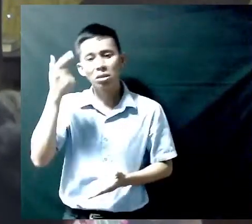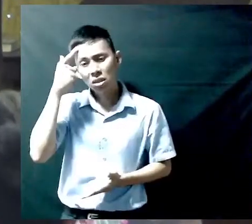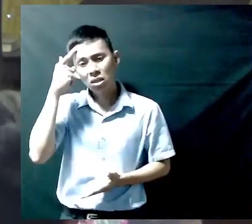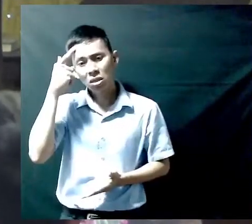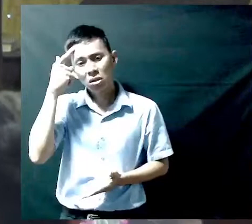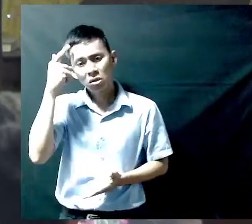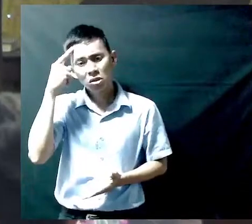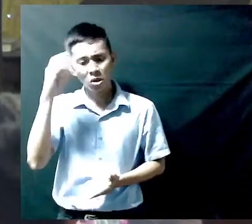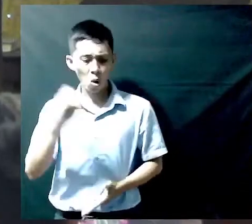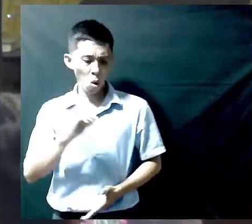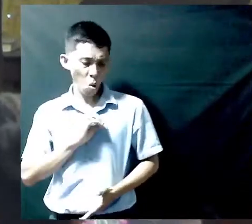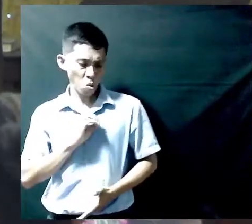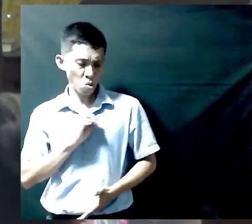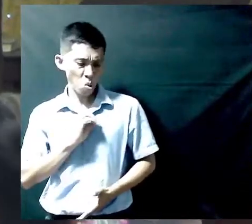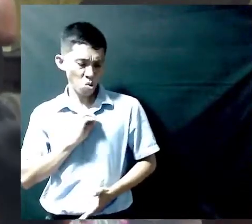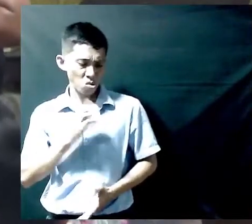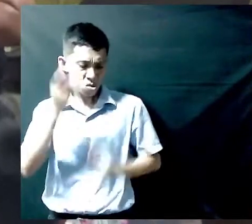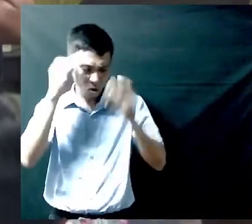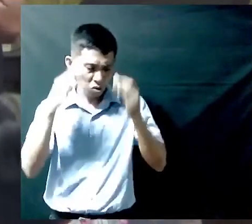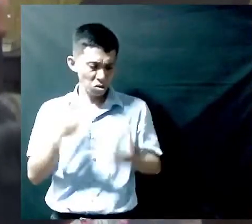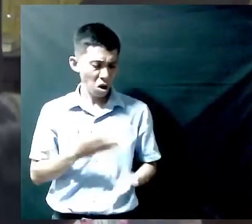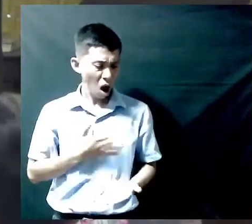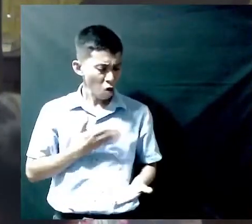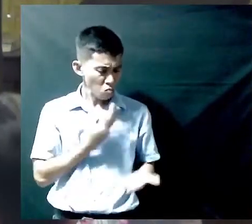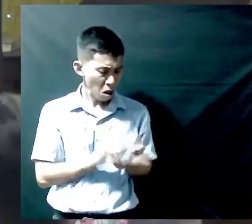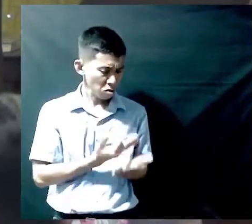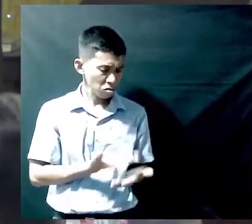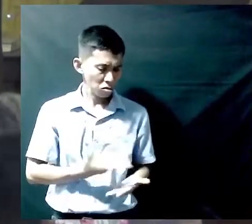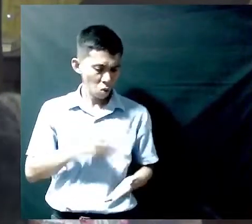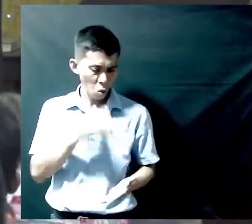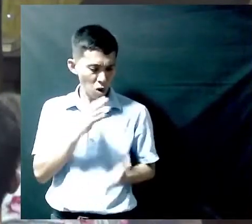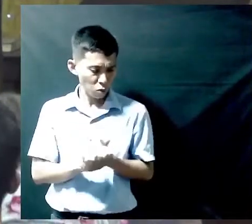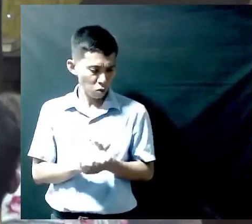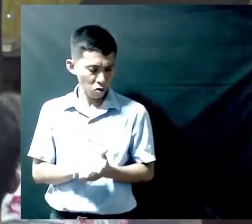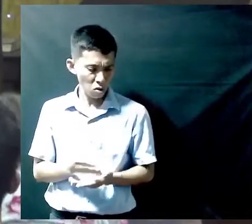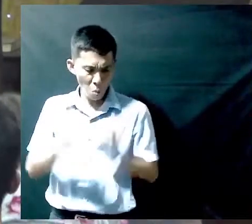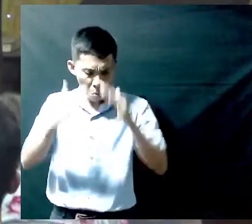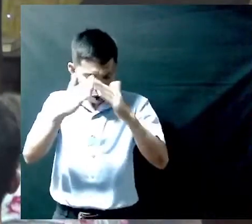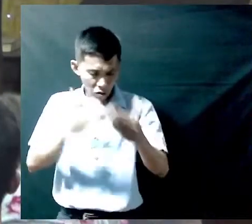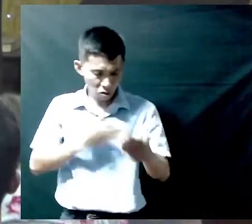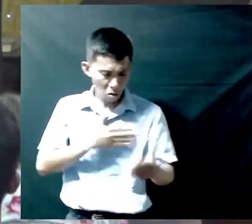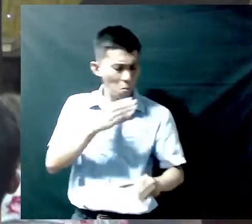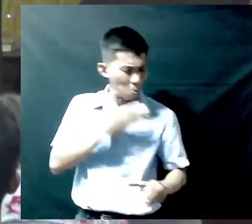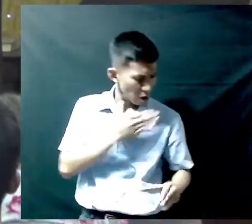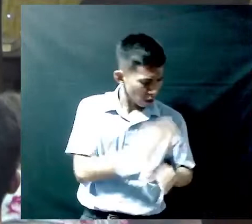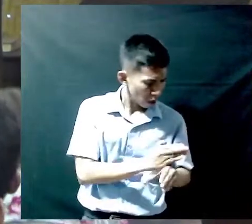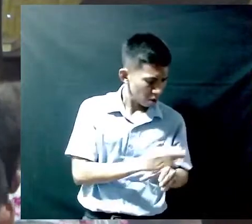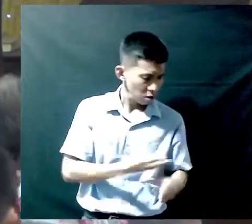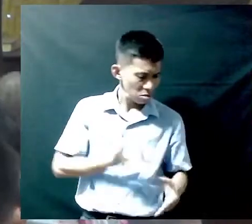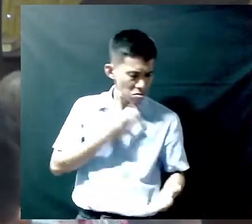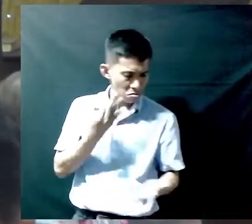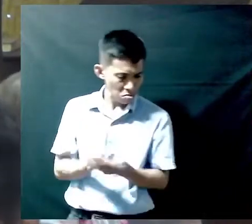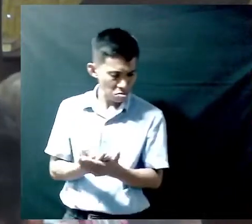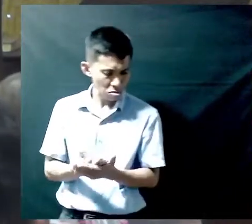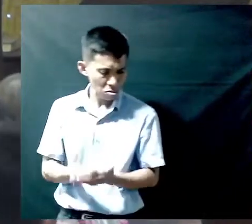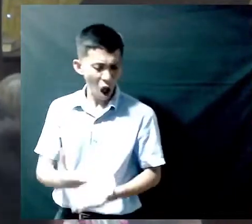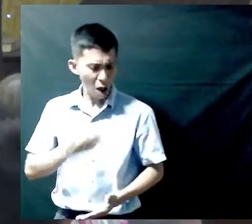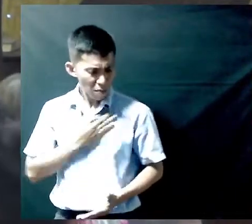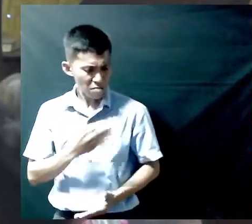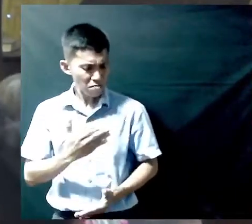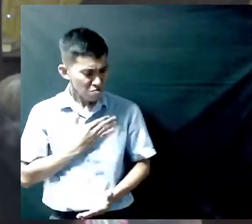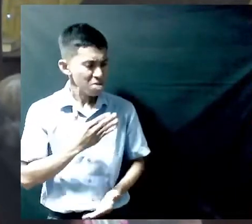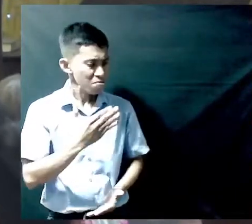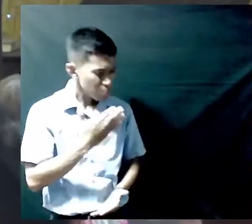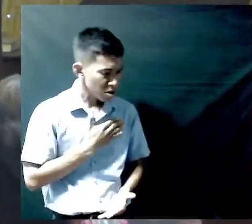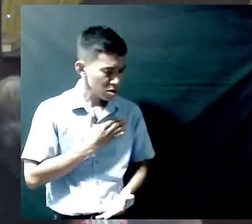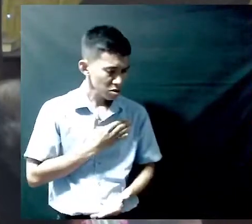Pera ko to, trabaho ko to, anak ko to, asawa ko to, bahay ko to, kotse ko to, pera ko to, akin to, girlfriend